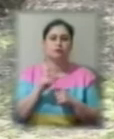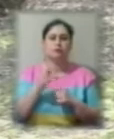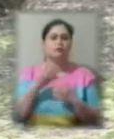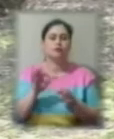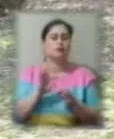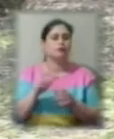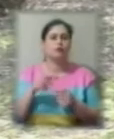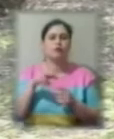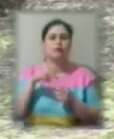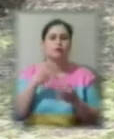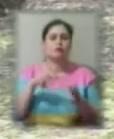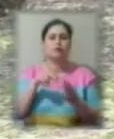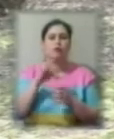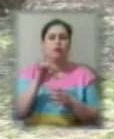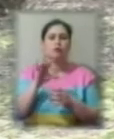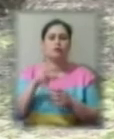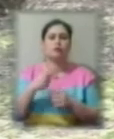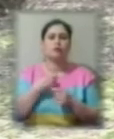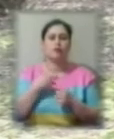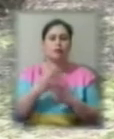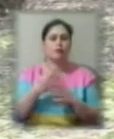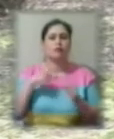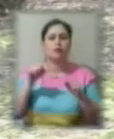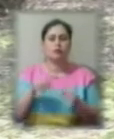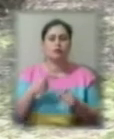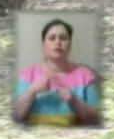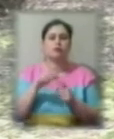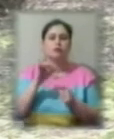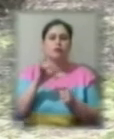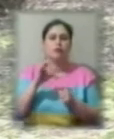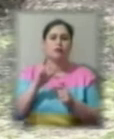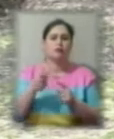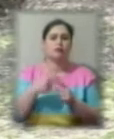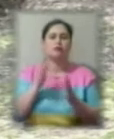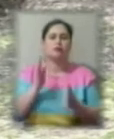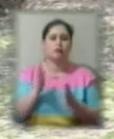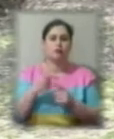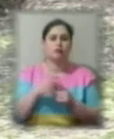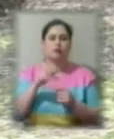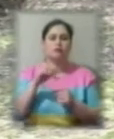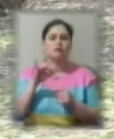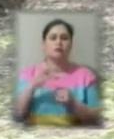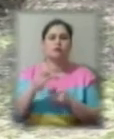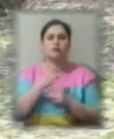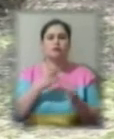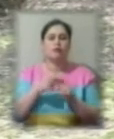консула. Мене вже було відправлено аж у Челябинськ. І лише через півтора року ув'язнення,